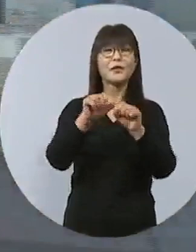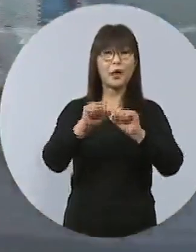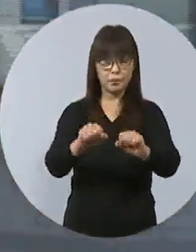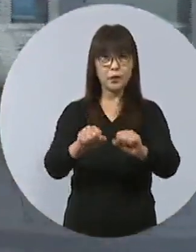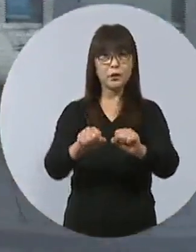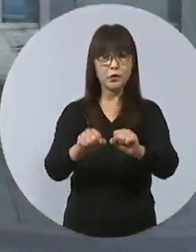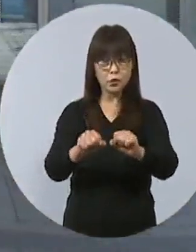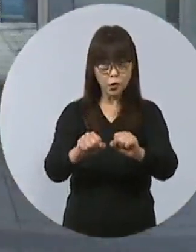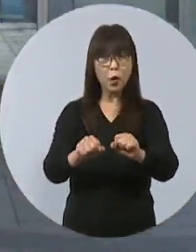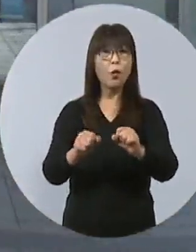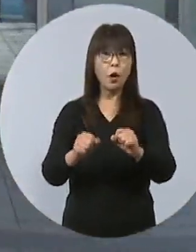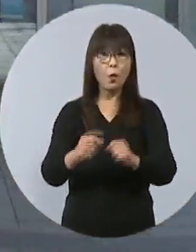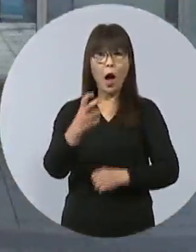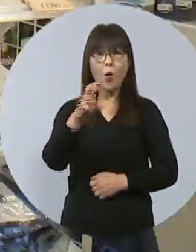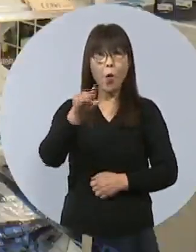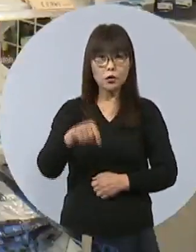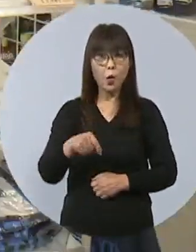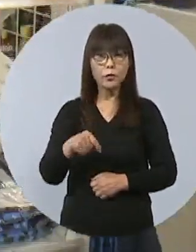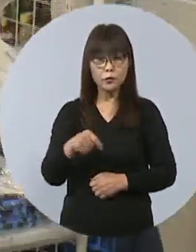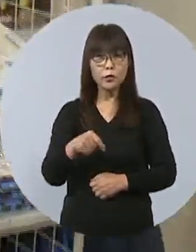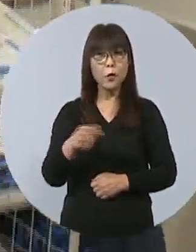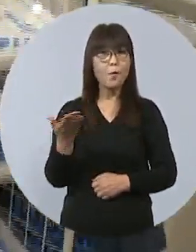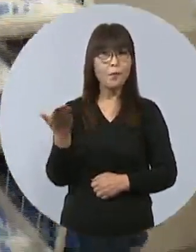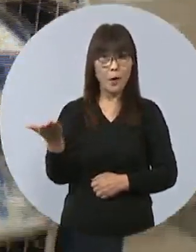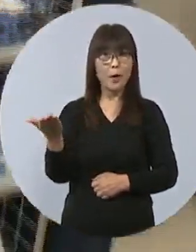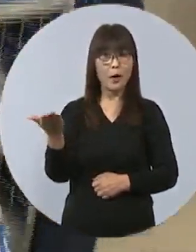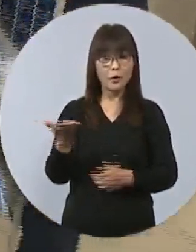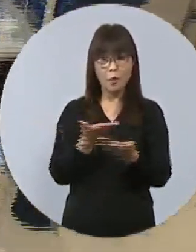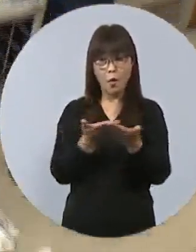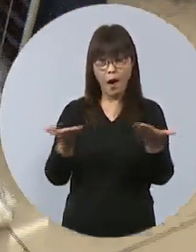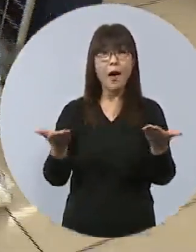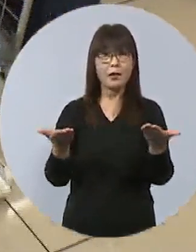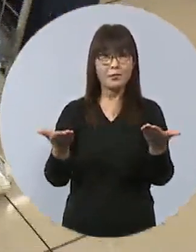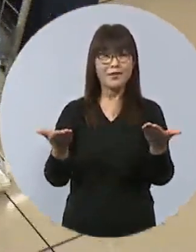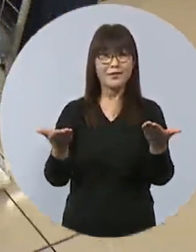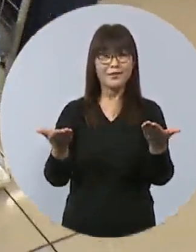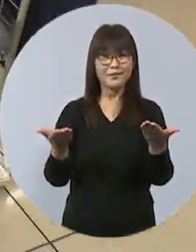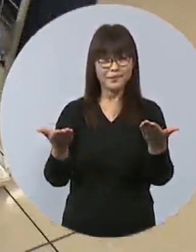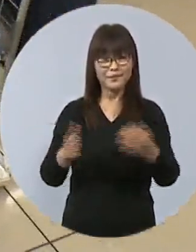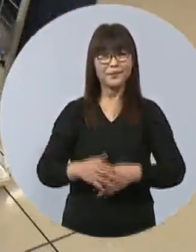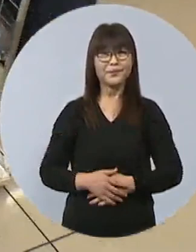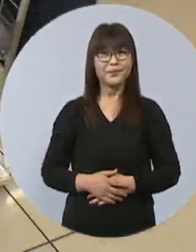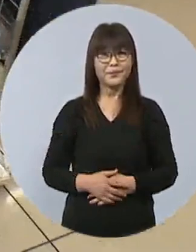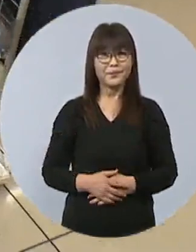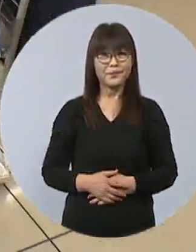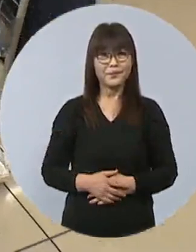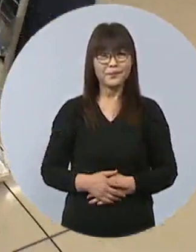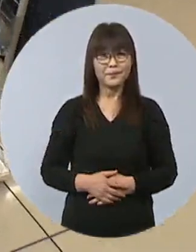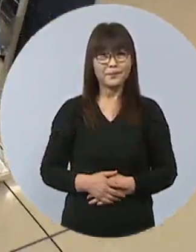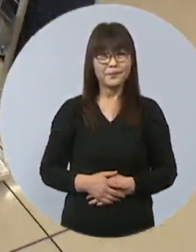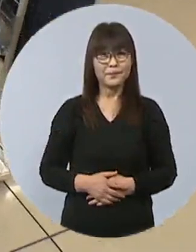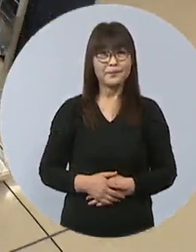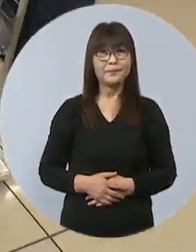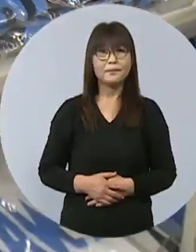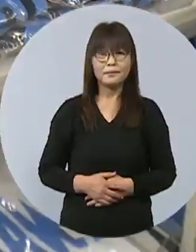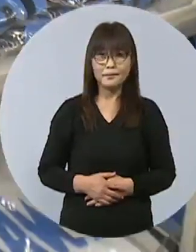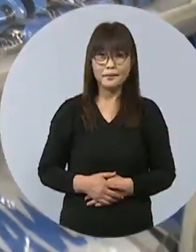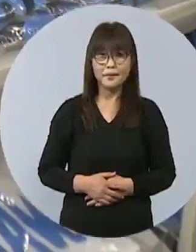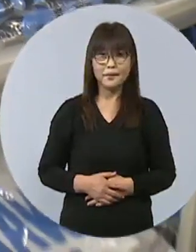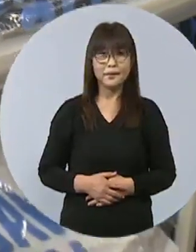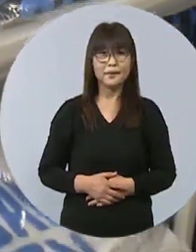庁舎1階ローソンにも並び、市役所に来たことがある方なら一度は見かけた方も多いので